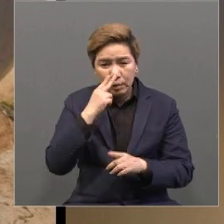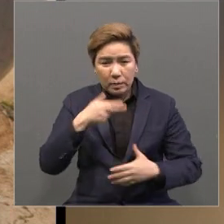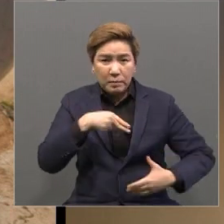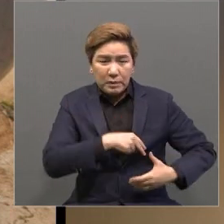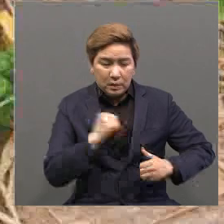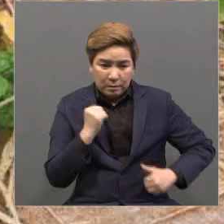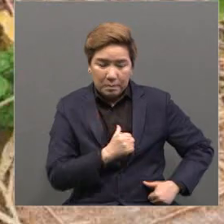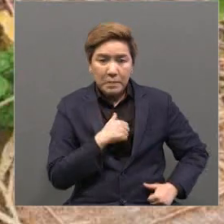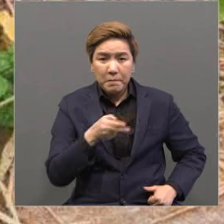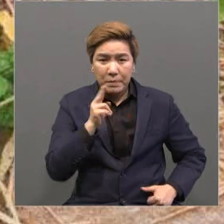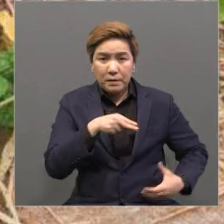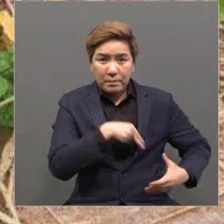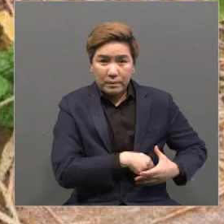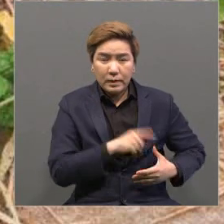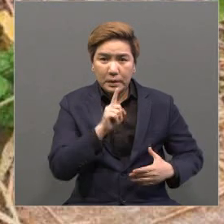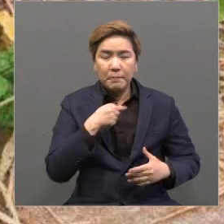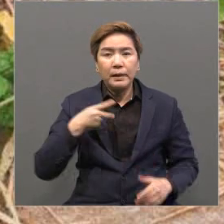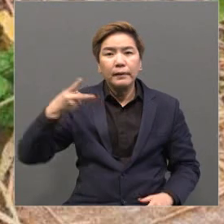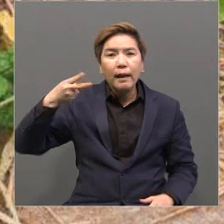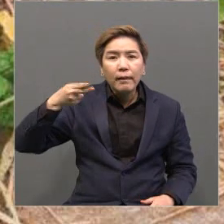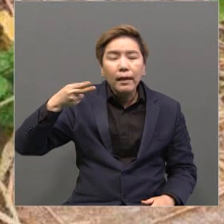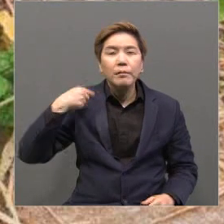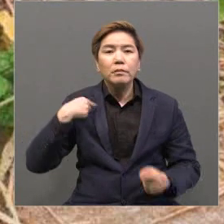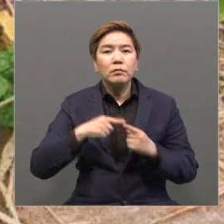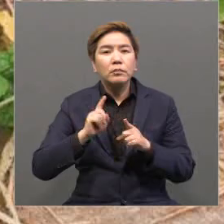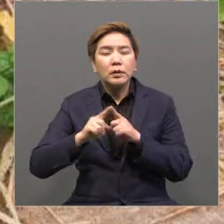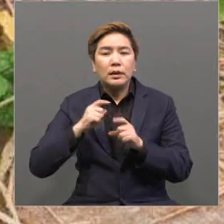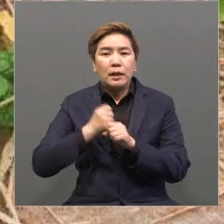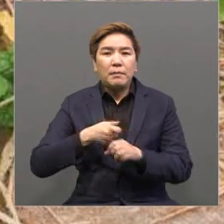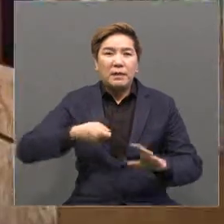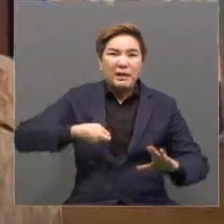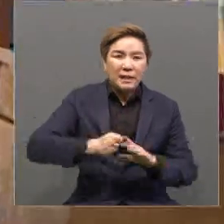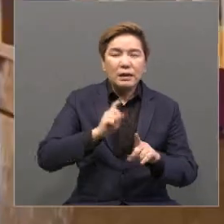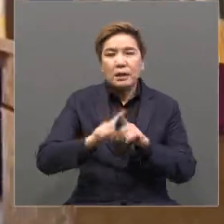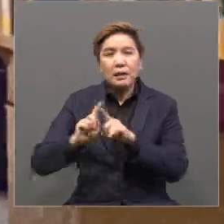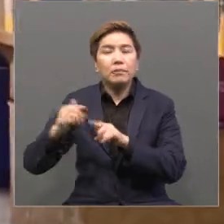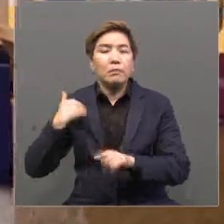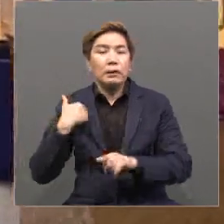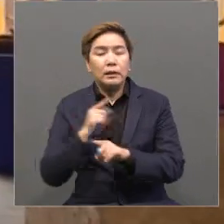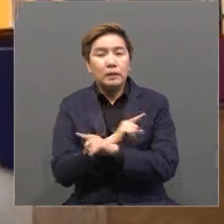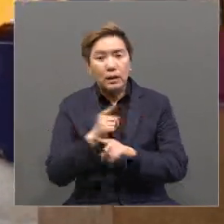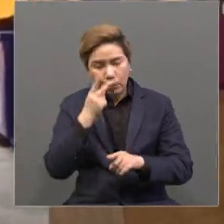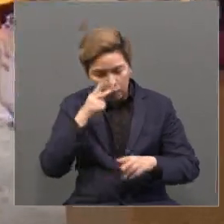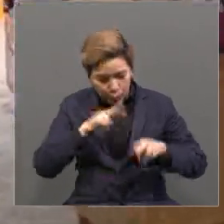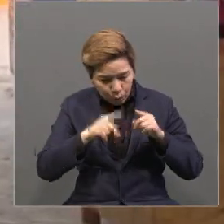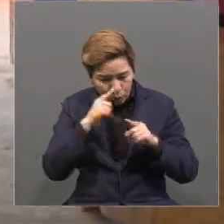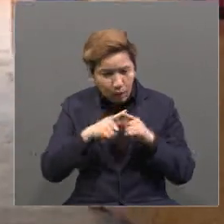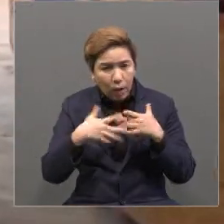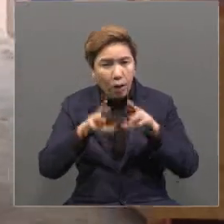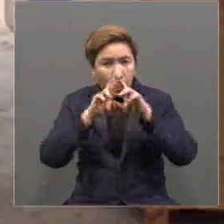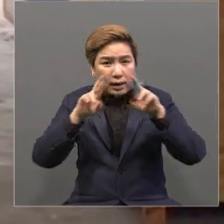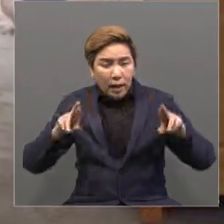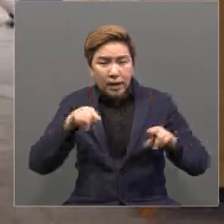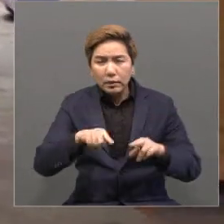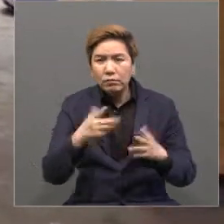ของคนร้ายคนนี้มี BB Gun 1กระบอกมีการไกลแล้วมีอุปกรณ์สำหรับการงัดแงะด้วยนะครับแต่ปรากฏว่าพ่อไปตรวจสอบมาแล้วที่